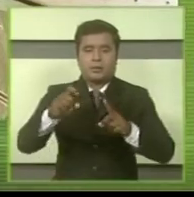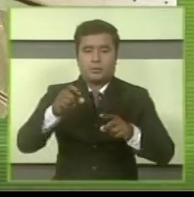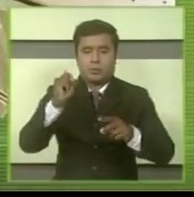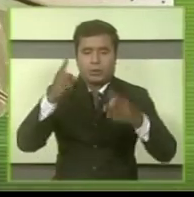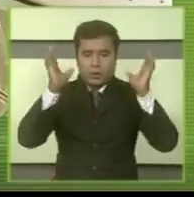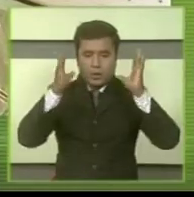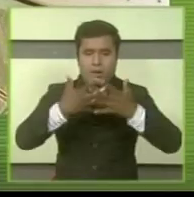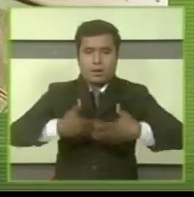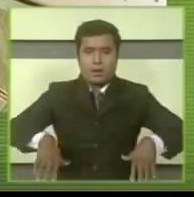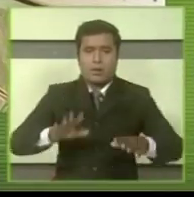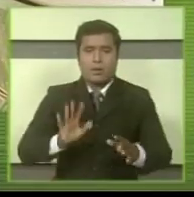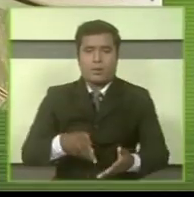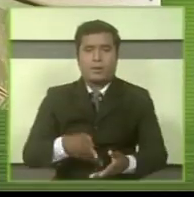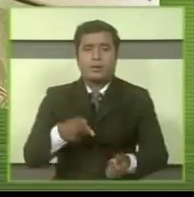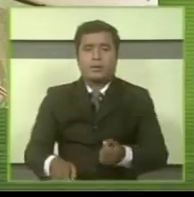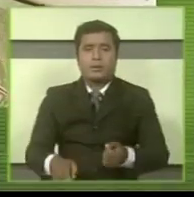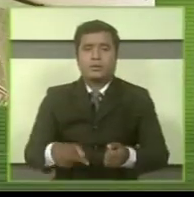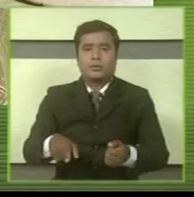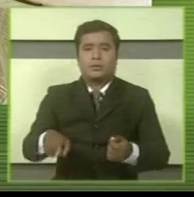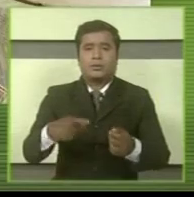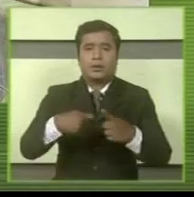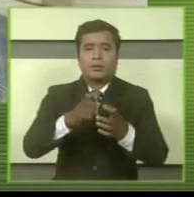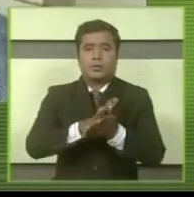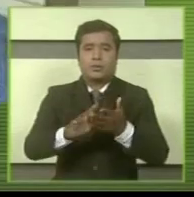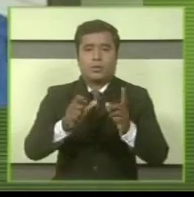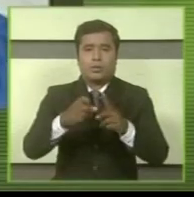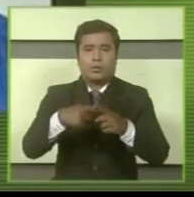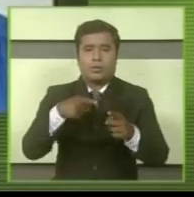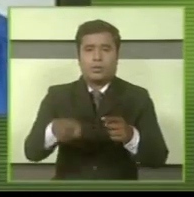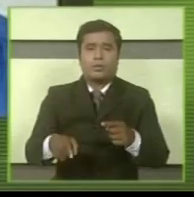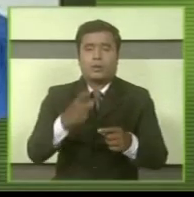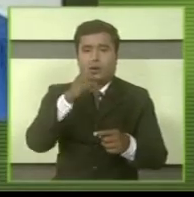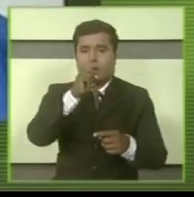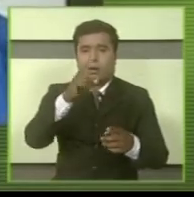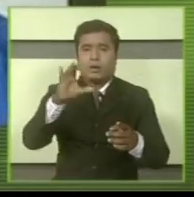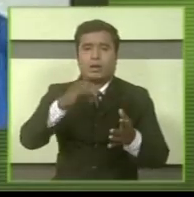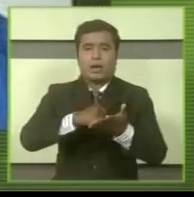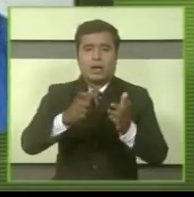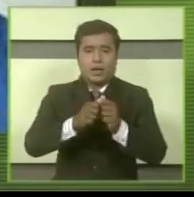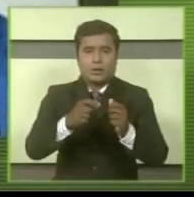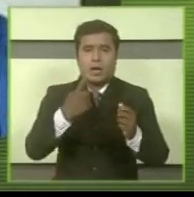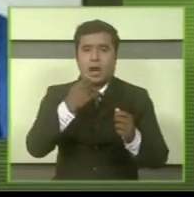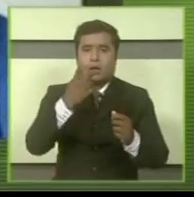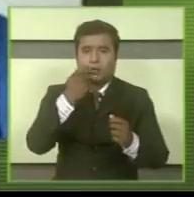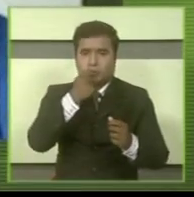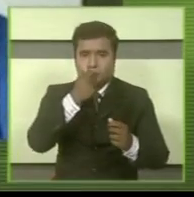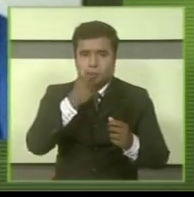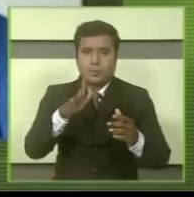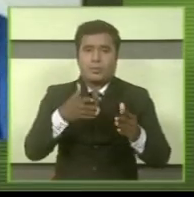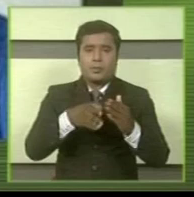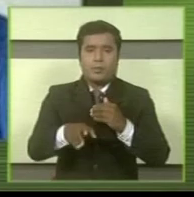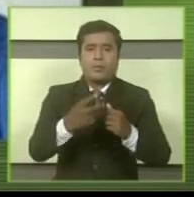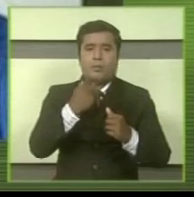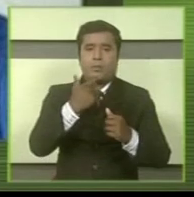জানা অনুষ্ঠিত হওয়ার কথা রয়েছে। শহীদুল ইসলাম খোকন পরিচালিত অন্যতম চলচ্চিত্রগুলো হলো ঘাতক, লাল সবুজ, পালাবি